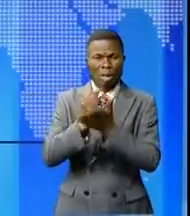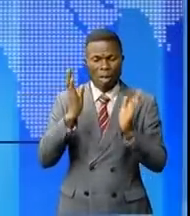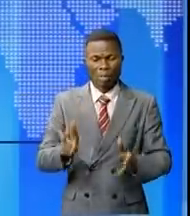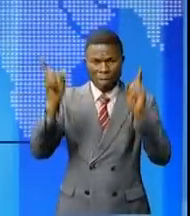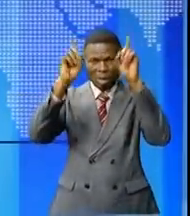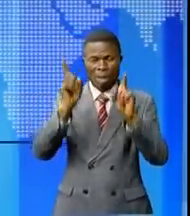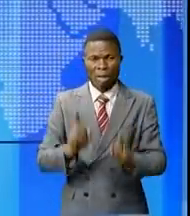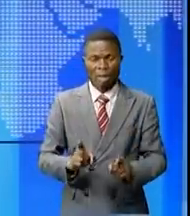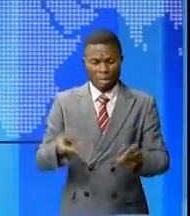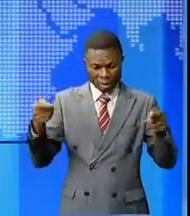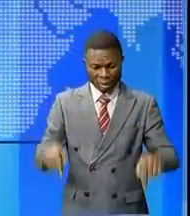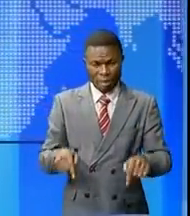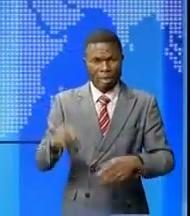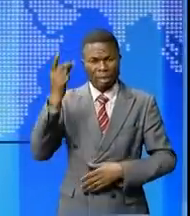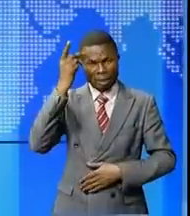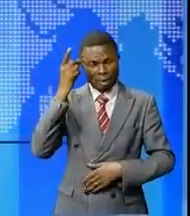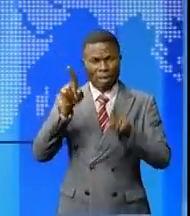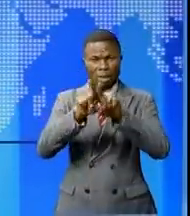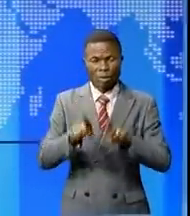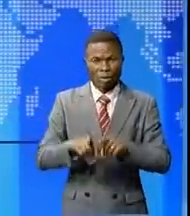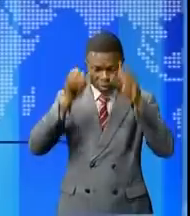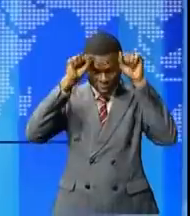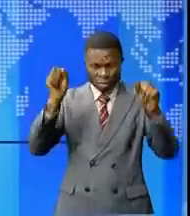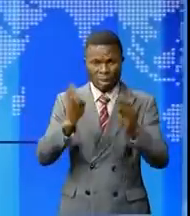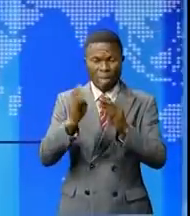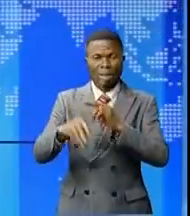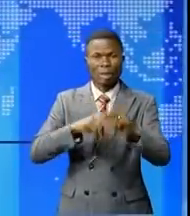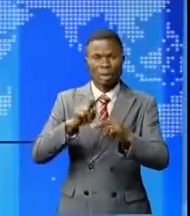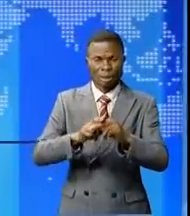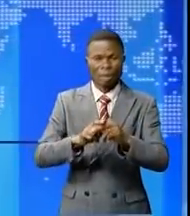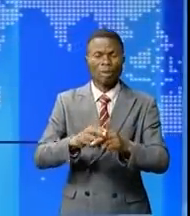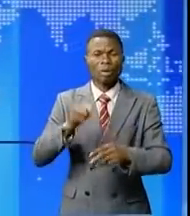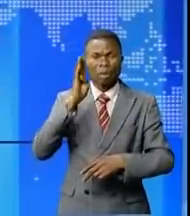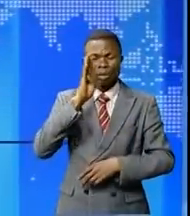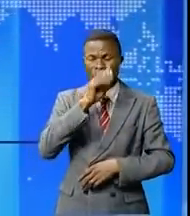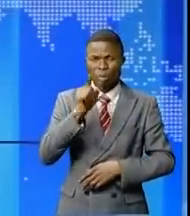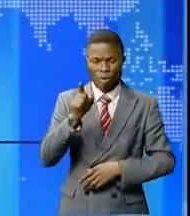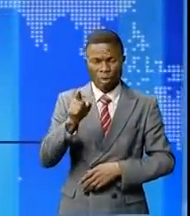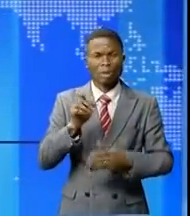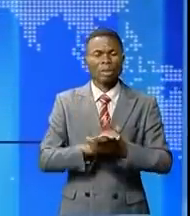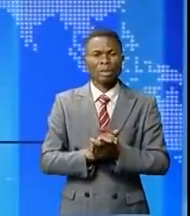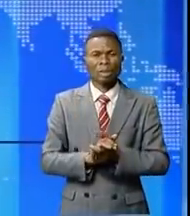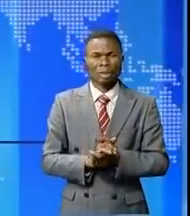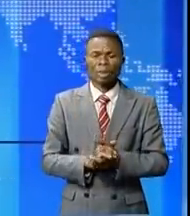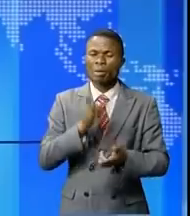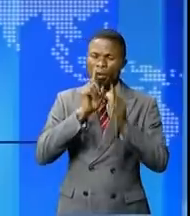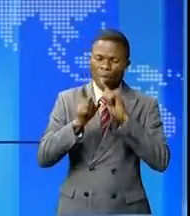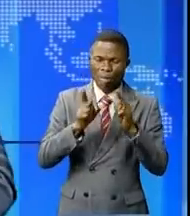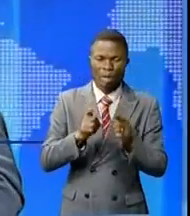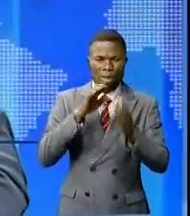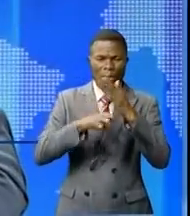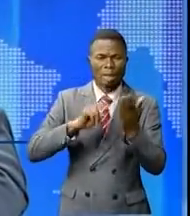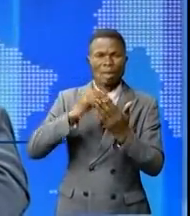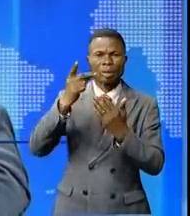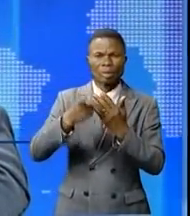en poste à kinshasa et le président de l'assemblée nationale christophe moss au point qu'à une entrevue qui rentre dans le